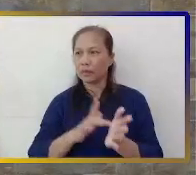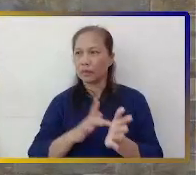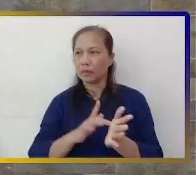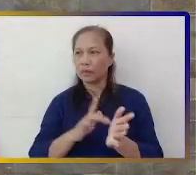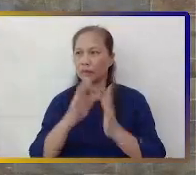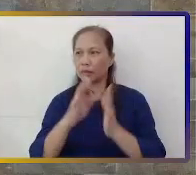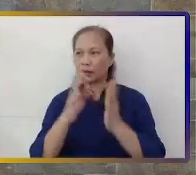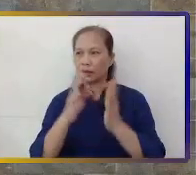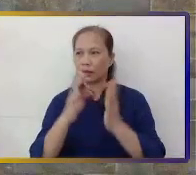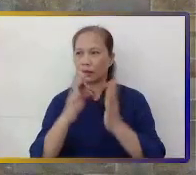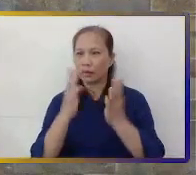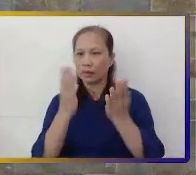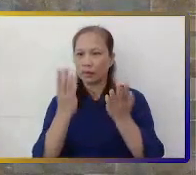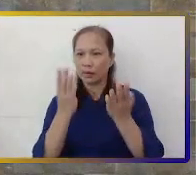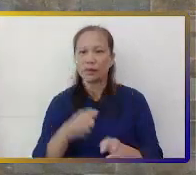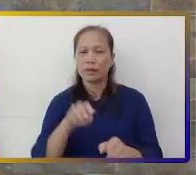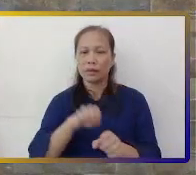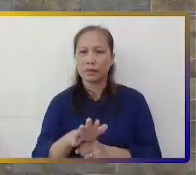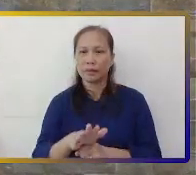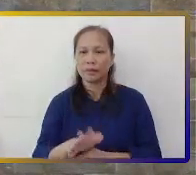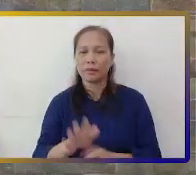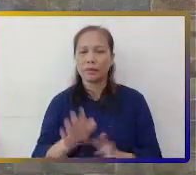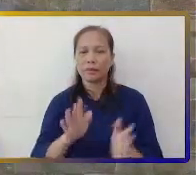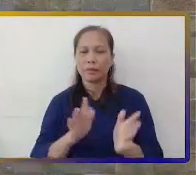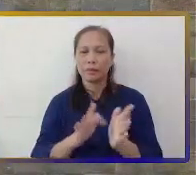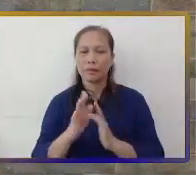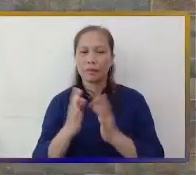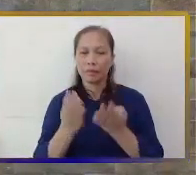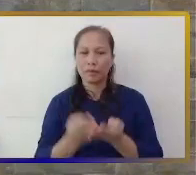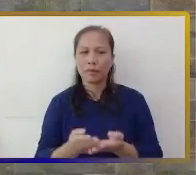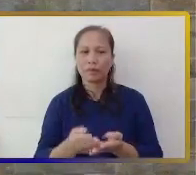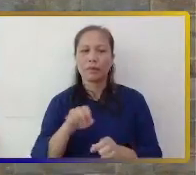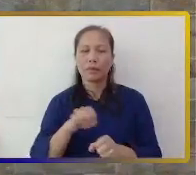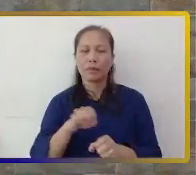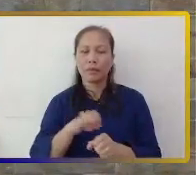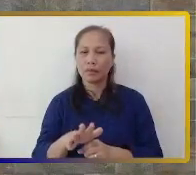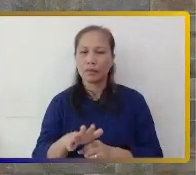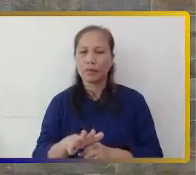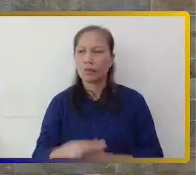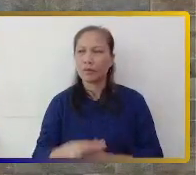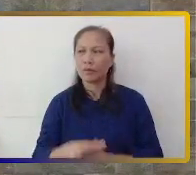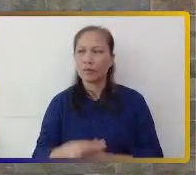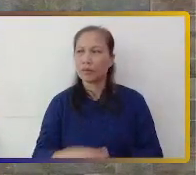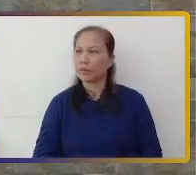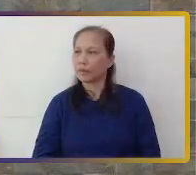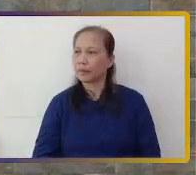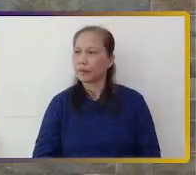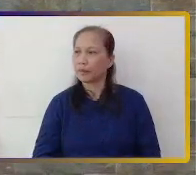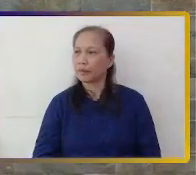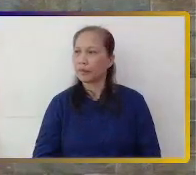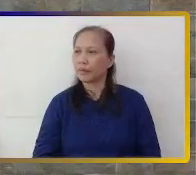is suff the Bible itself alone is sufficient ibig sabihin Tama na yung Bibliya our soul